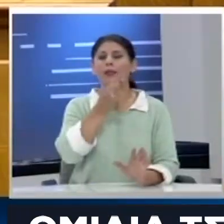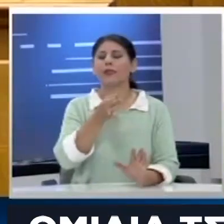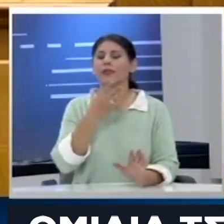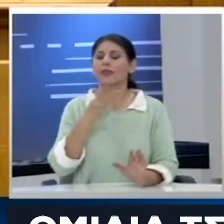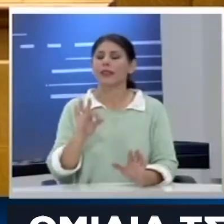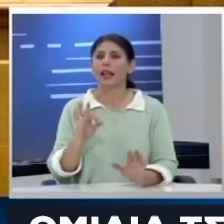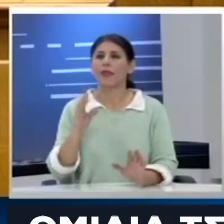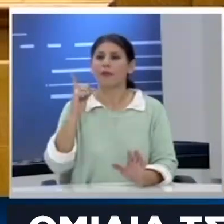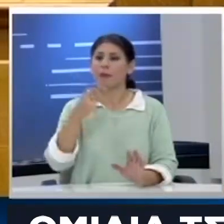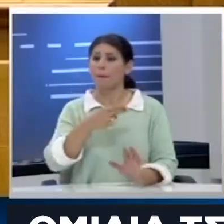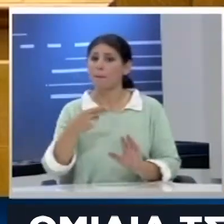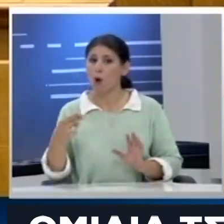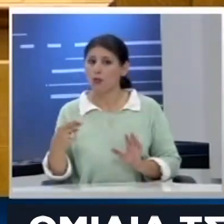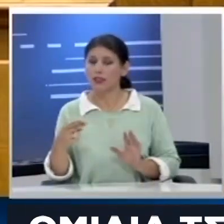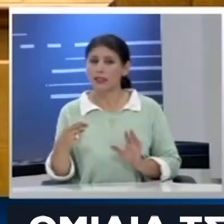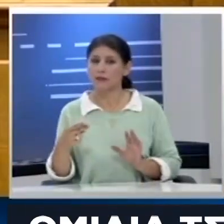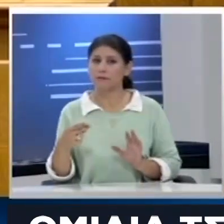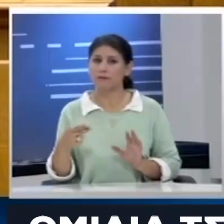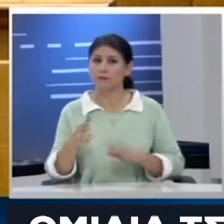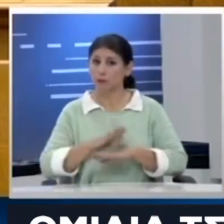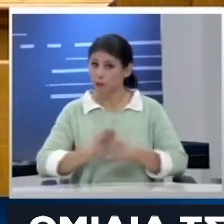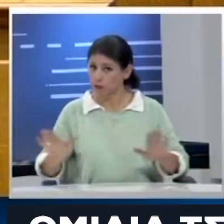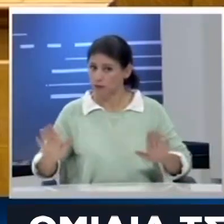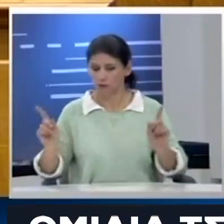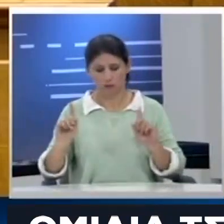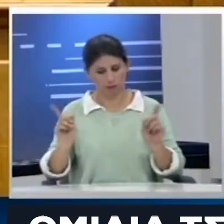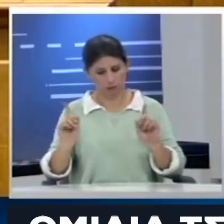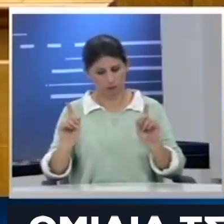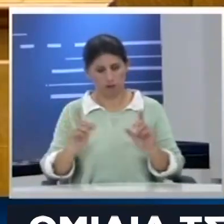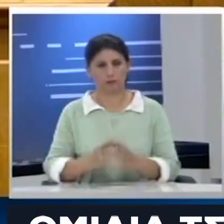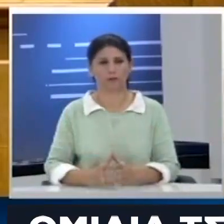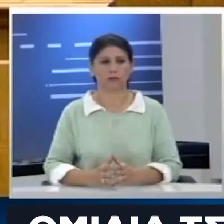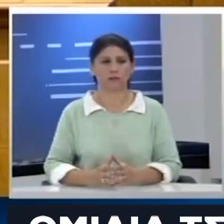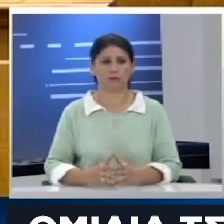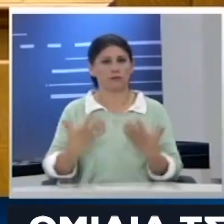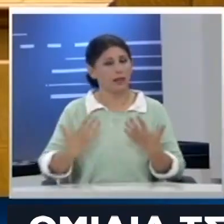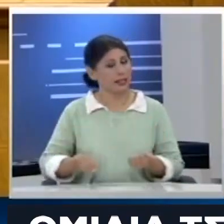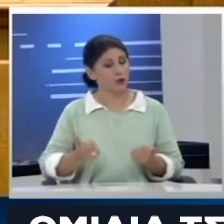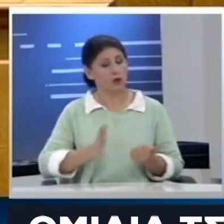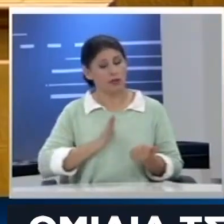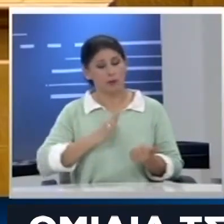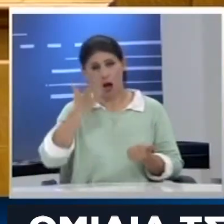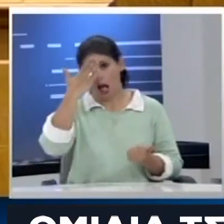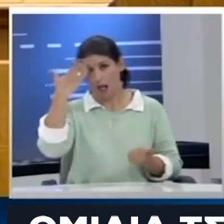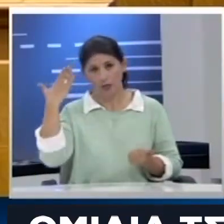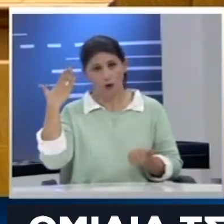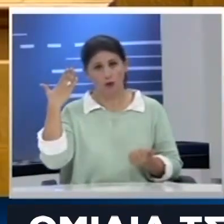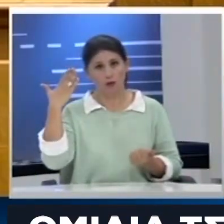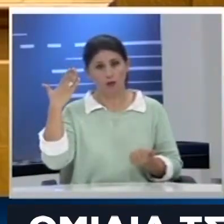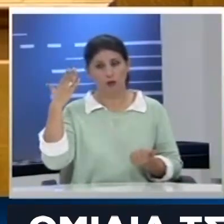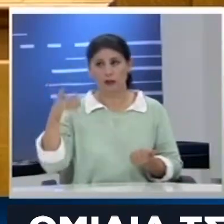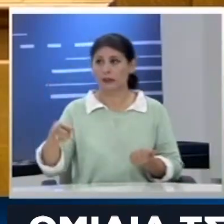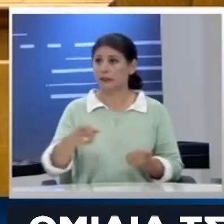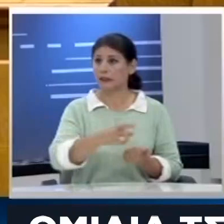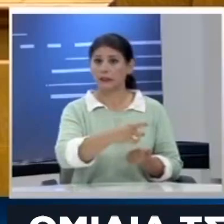μια υπόθεση που τελεσιδίκησε, βρήκε τους ανθρώπους αθώους και σας πνίγει το